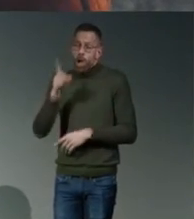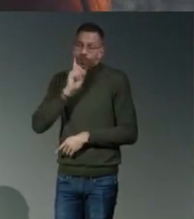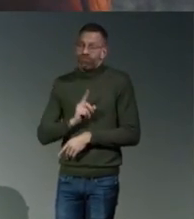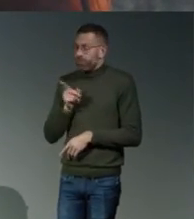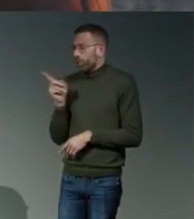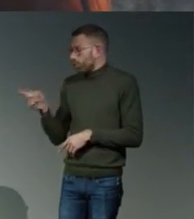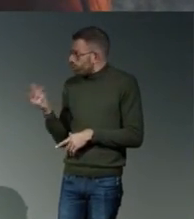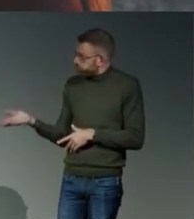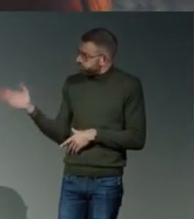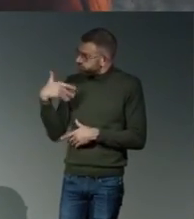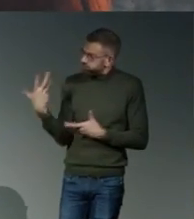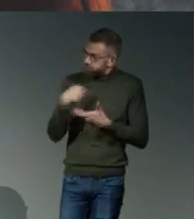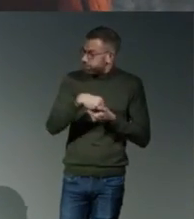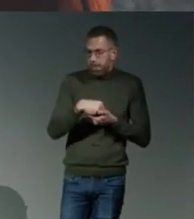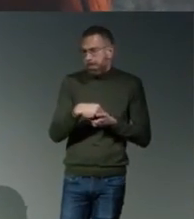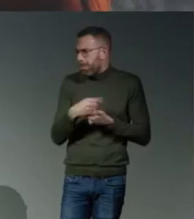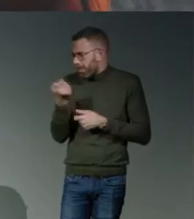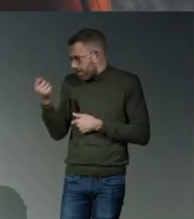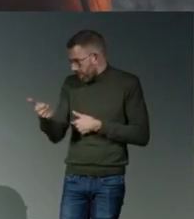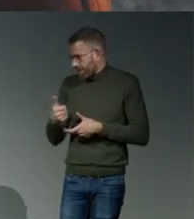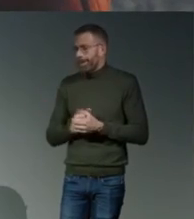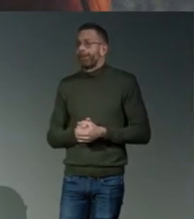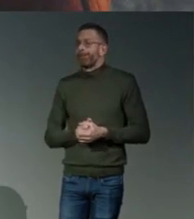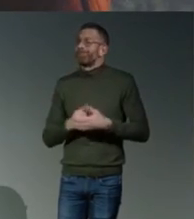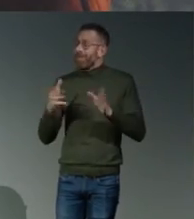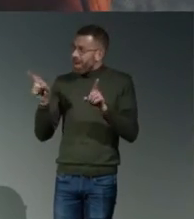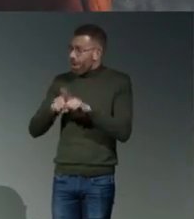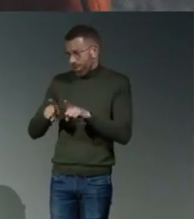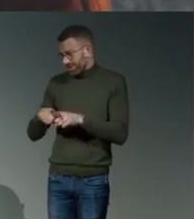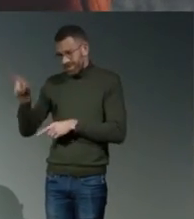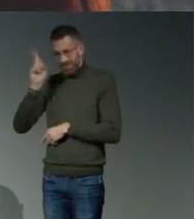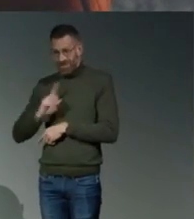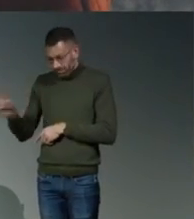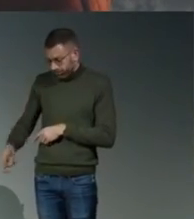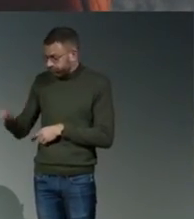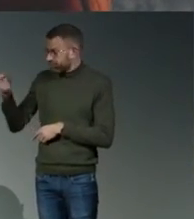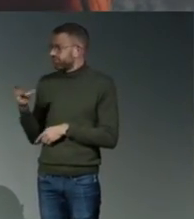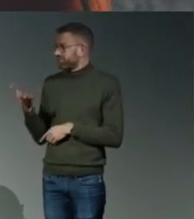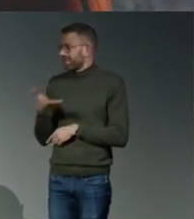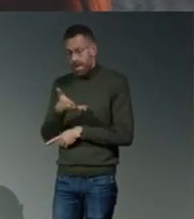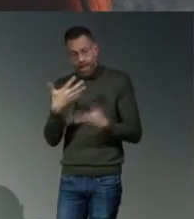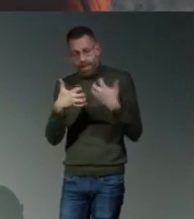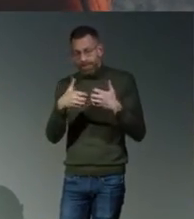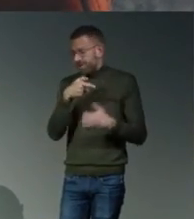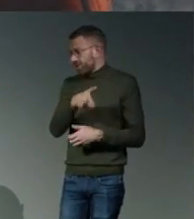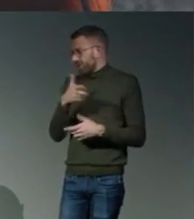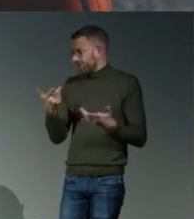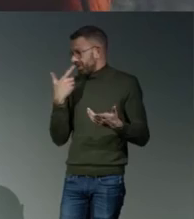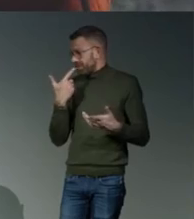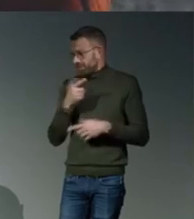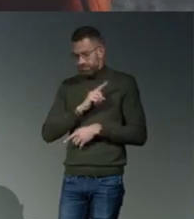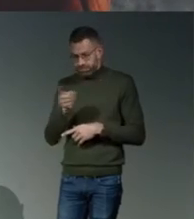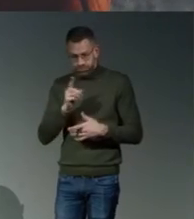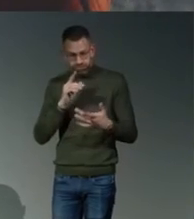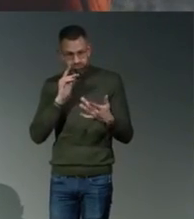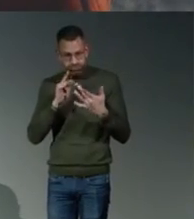peu invitées à le faire. Mais il y a aussi que dans l'éducation des filles, la machine, c'est le non-contact, c'est la non-attention,